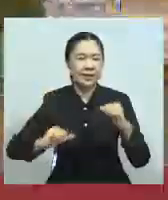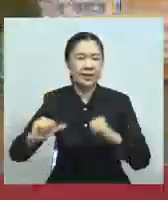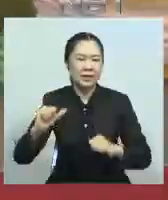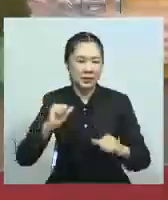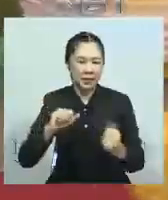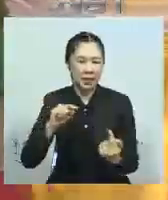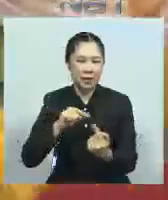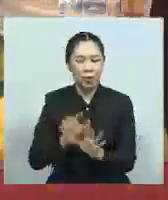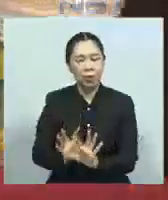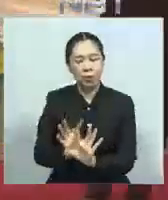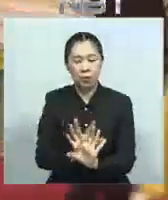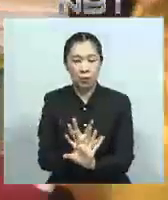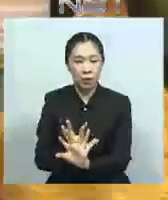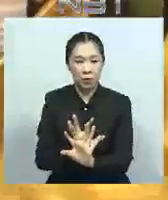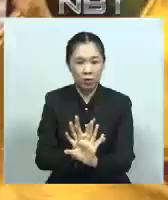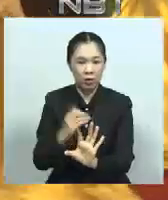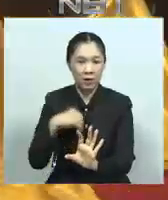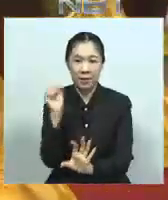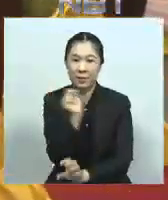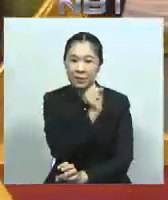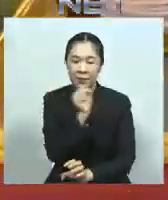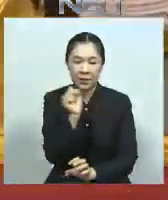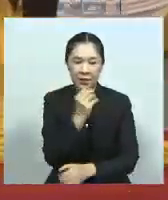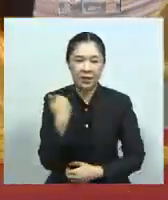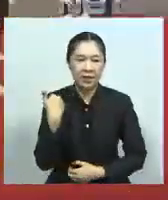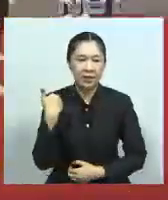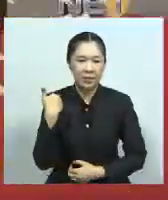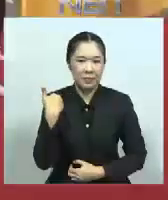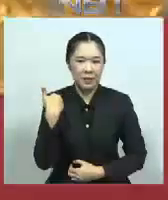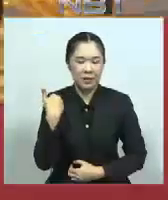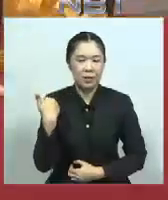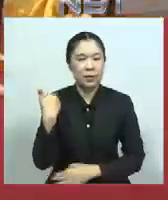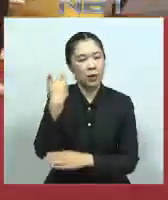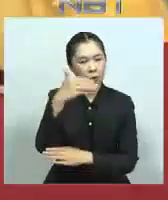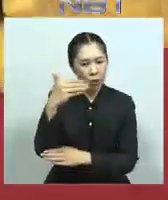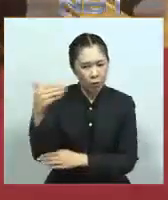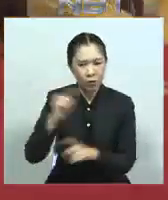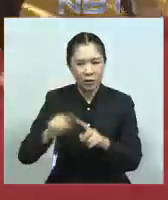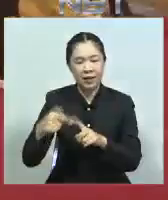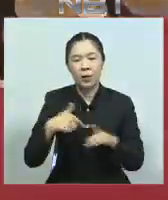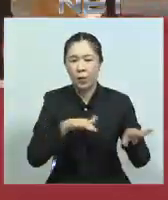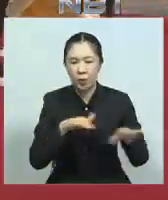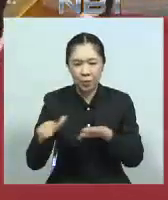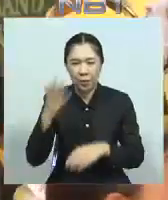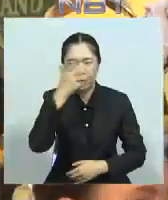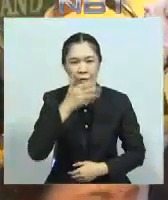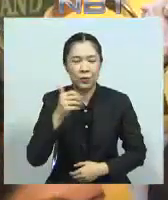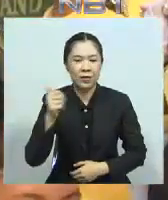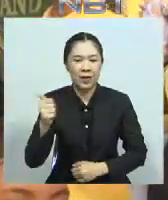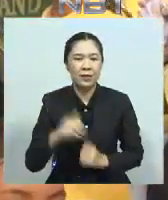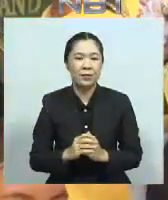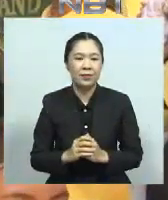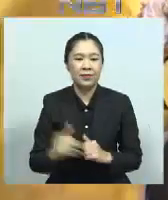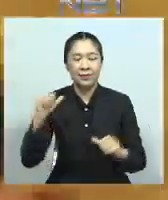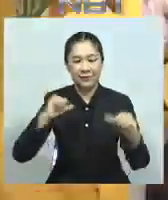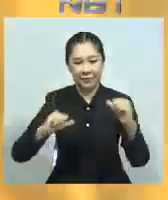ยธวาทิตอัญเชิญบทเพลงพระราชนิพนธ์พร้อมการแสดงโบกธงตามจังหวะเพลงอย่างพร้อมเพรียงสวยงามและการแสด